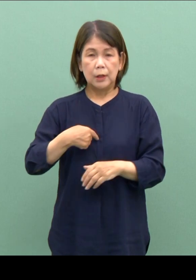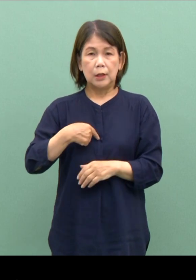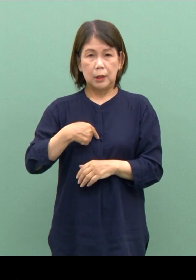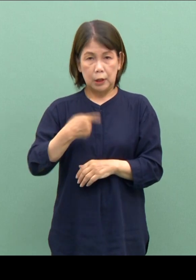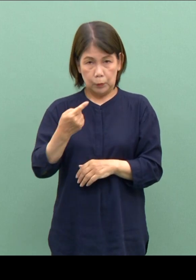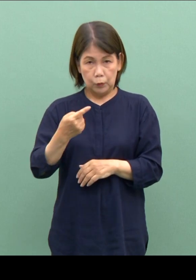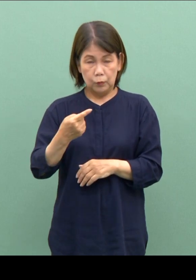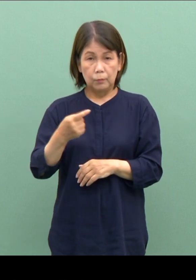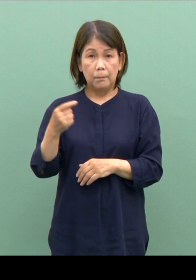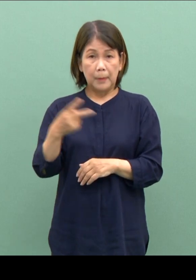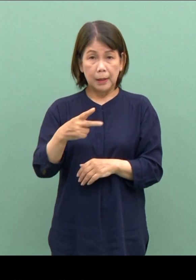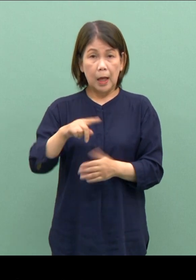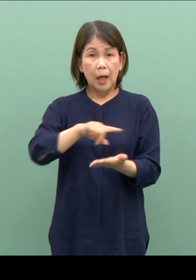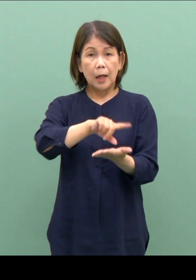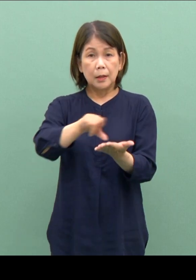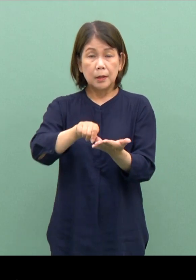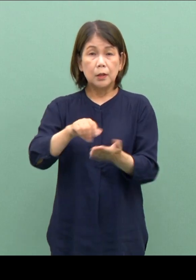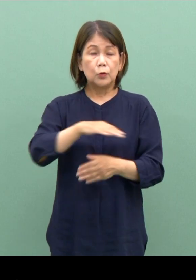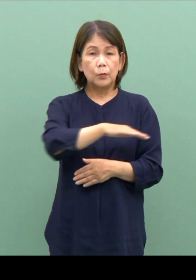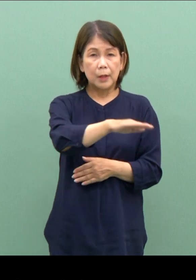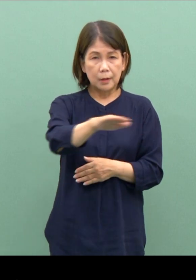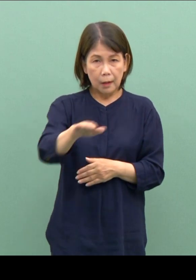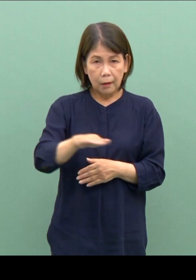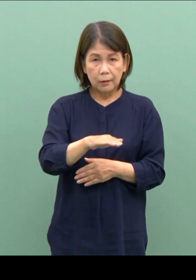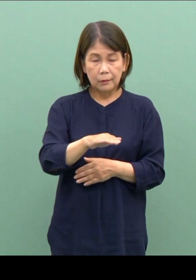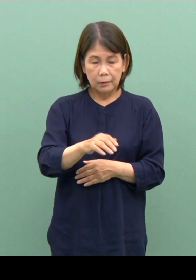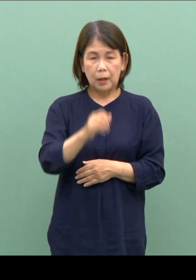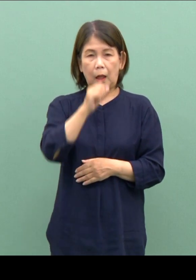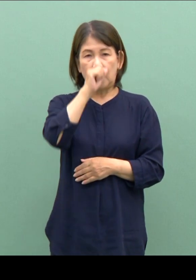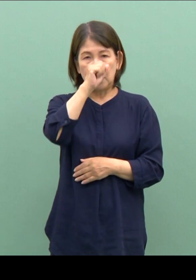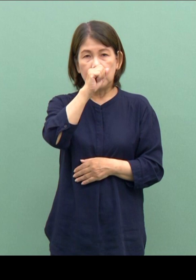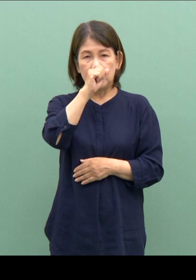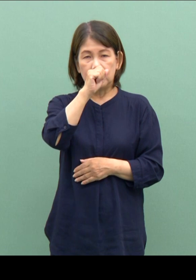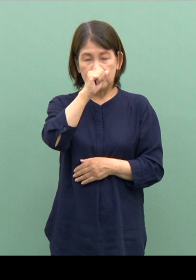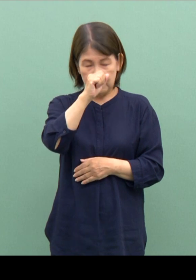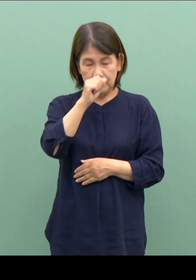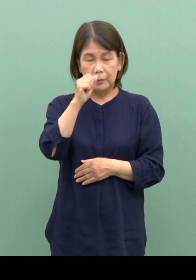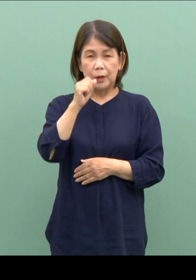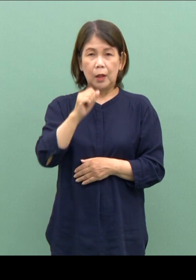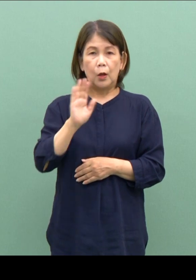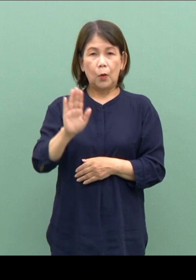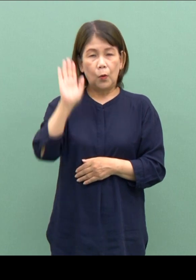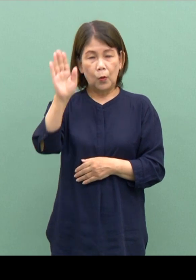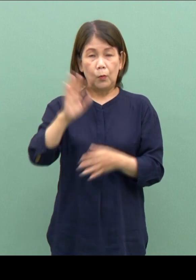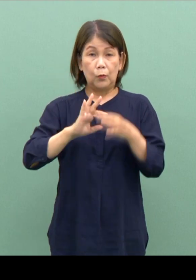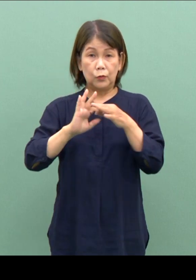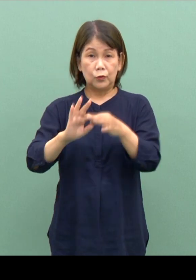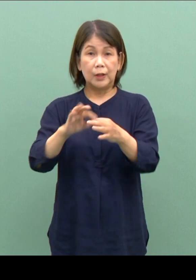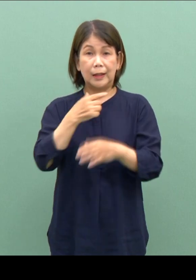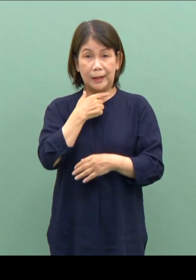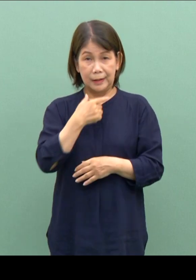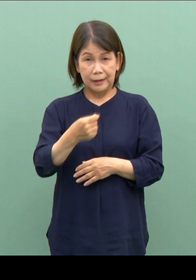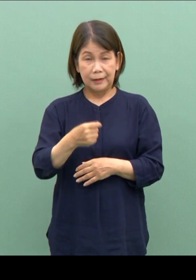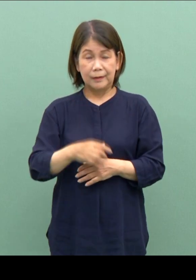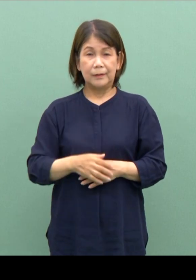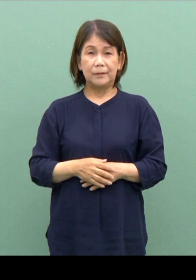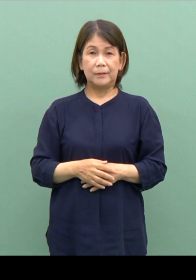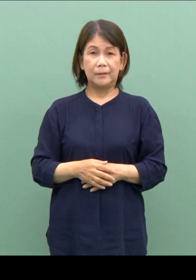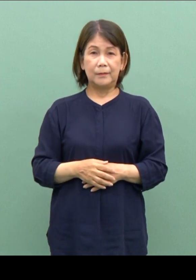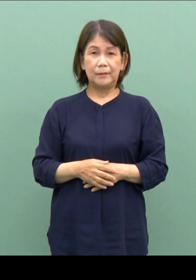のため、また地域の住民の皆さんのためになると思うので、今後も続けていけたらなと思ってはおります。